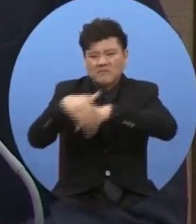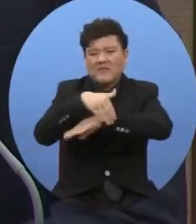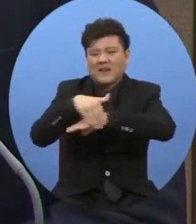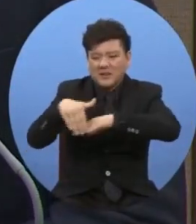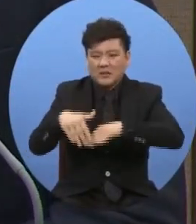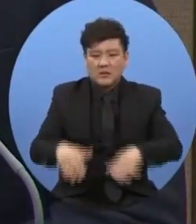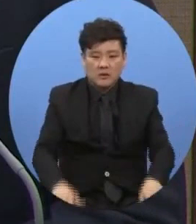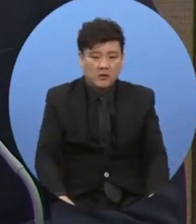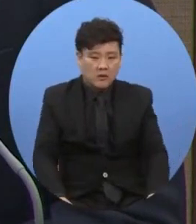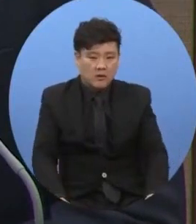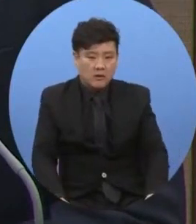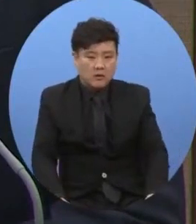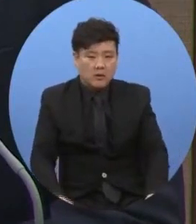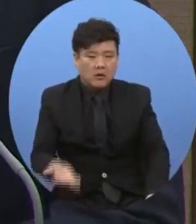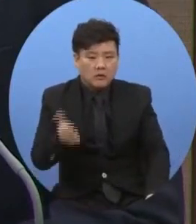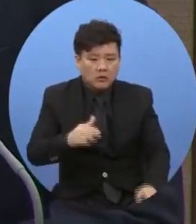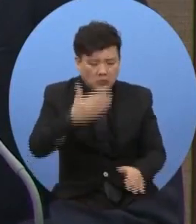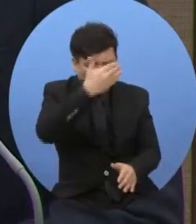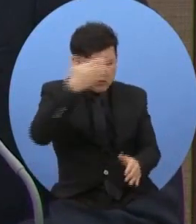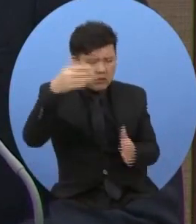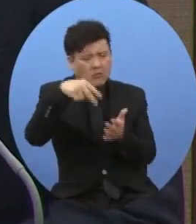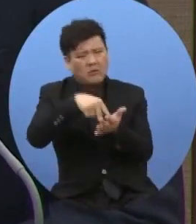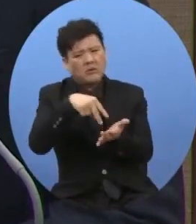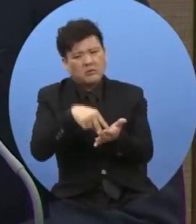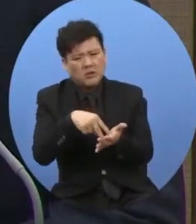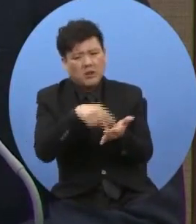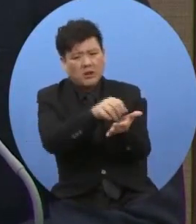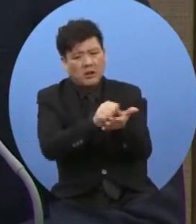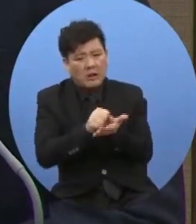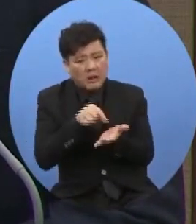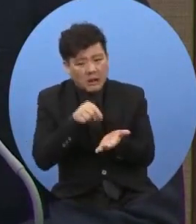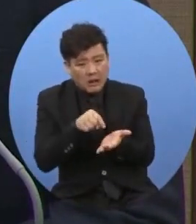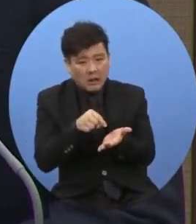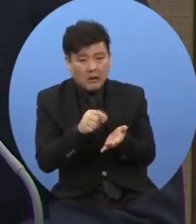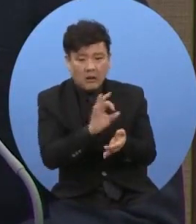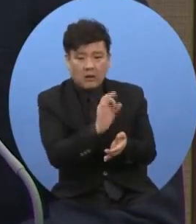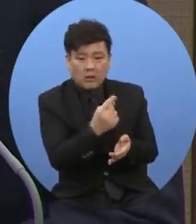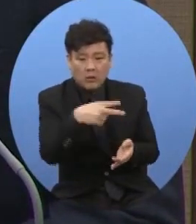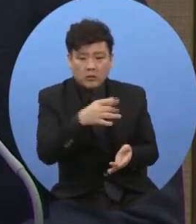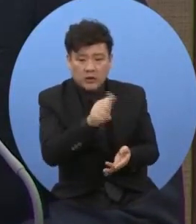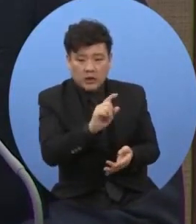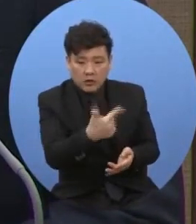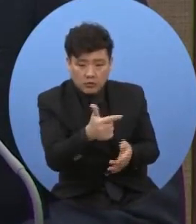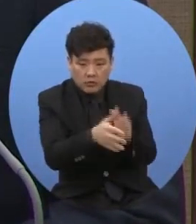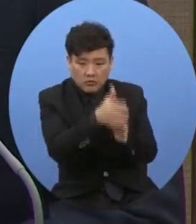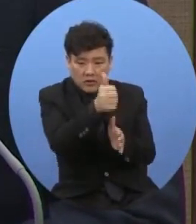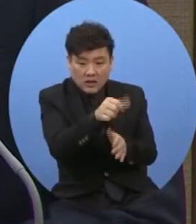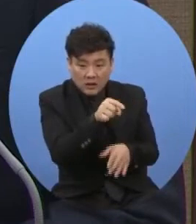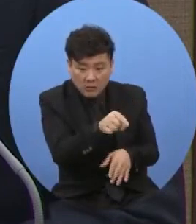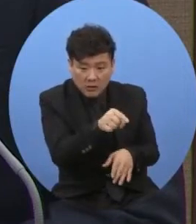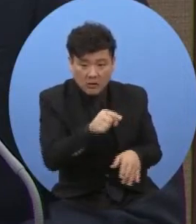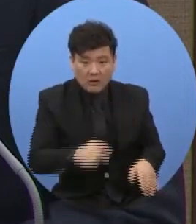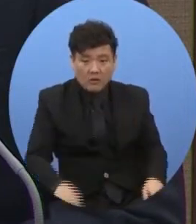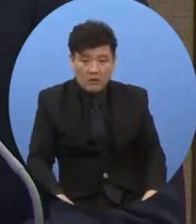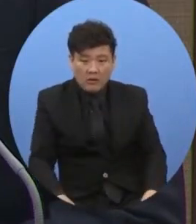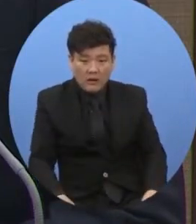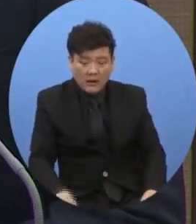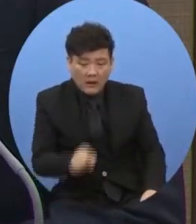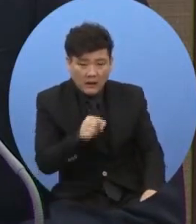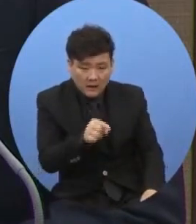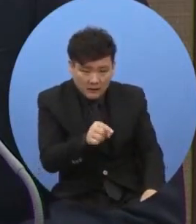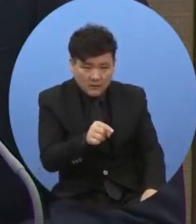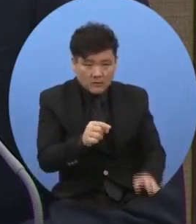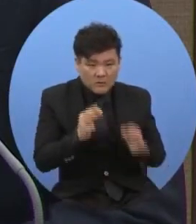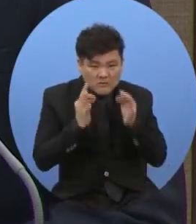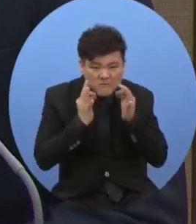네, 당사자인 그걸 받아들이는 청년 세대가 정말로 이 오세훈 시장님께서 지푸라기를 잡으면서까지 이 서울팅을 추진해야 되는